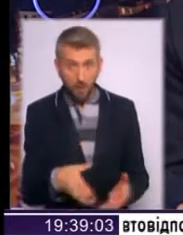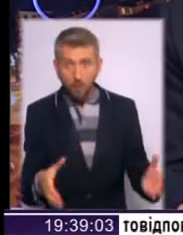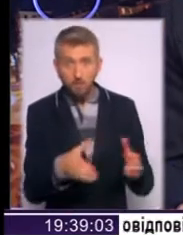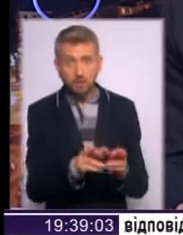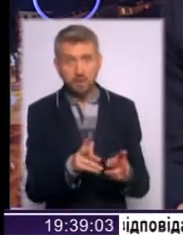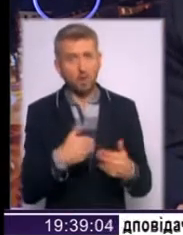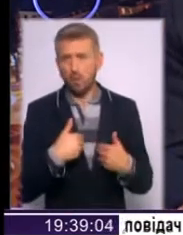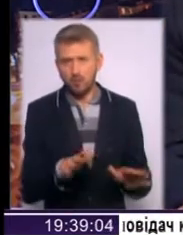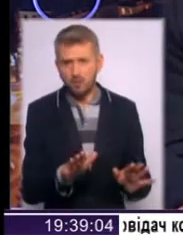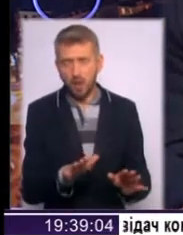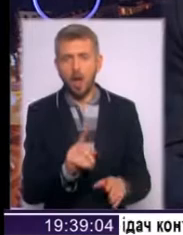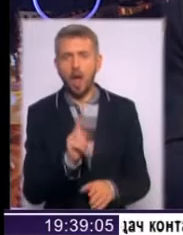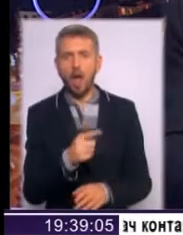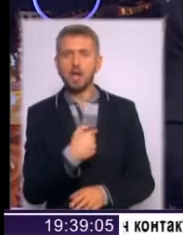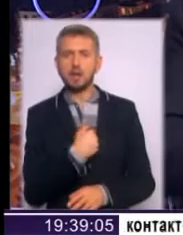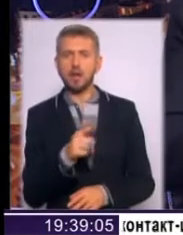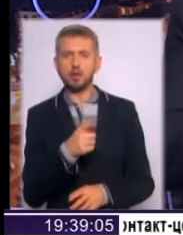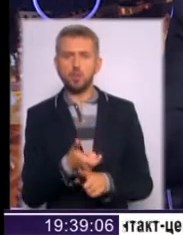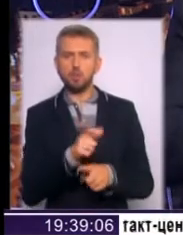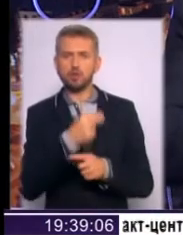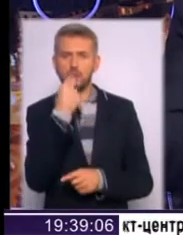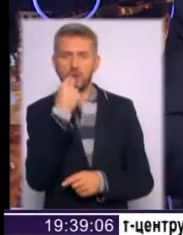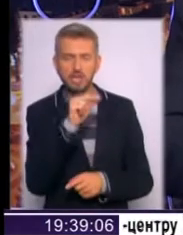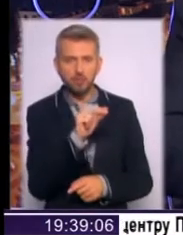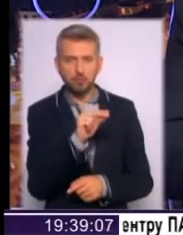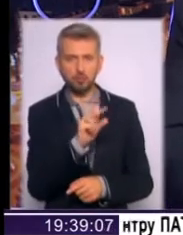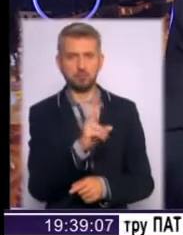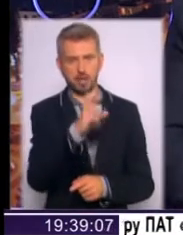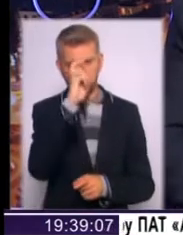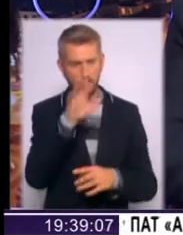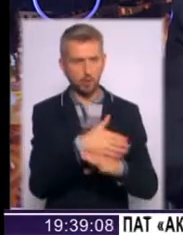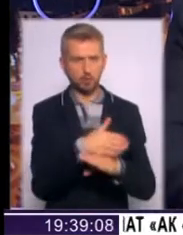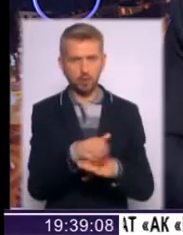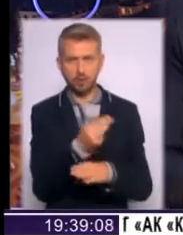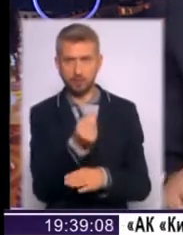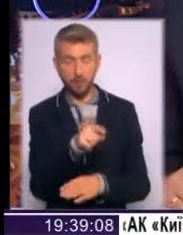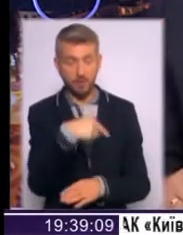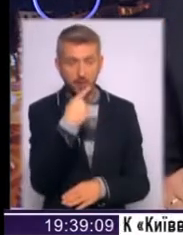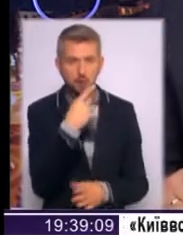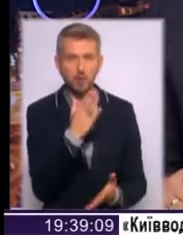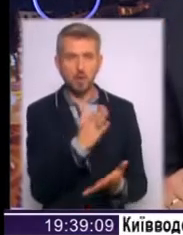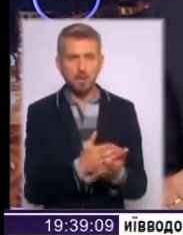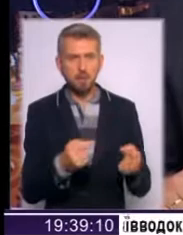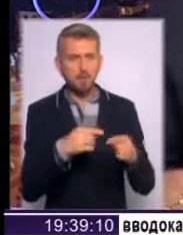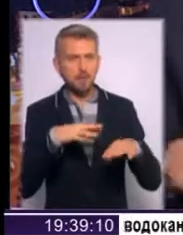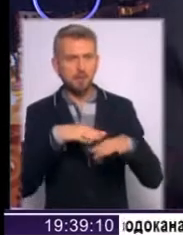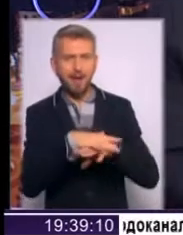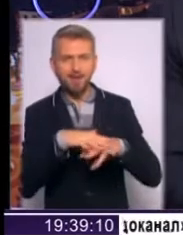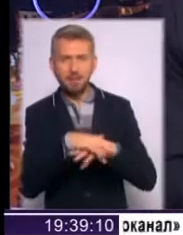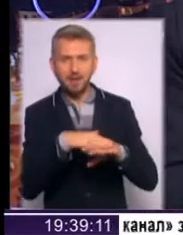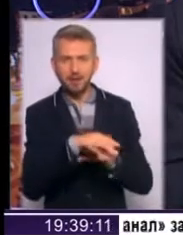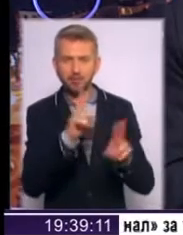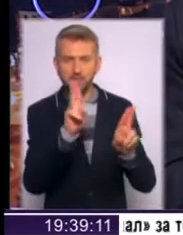хочете, але я для того, щоб більш ефективно, як держава, розподілити ресурс, вам кажу, от є певні математичні параметри, як